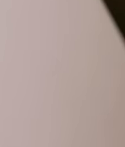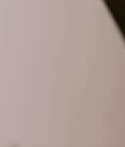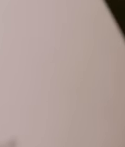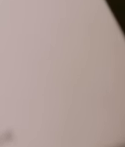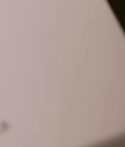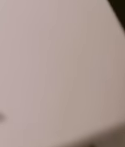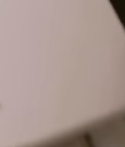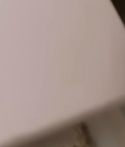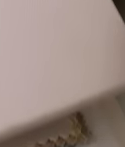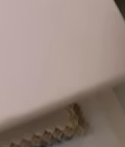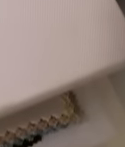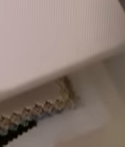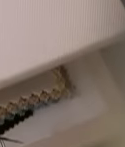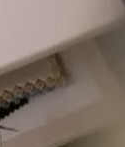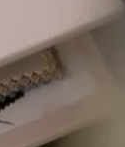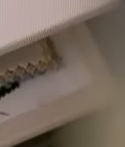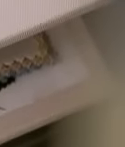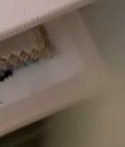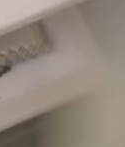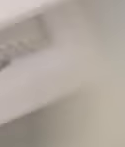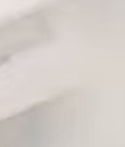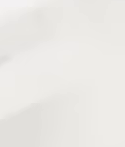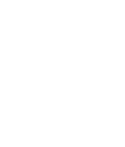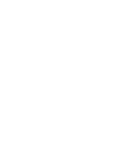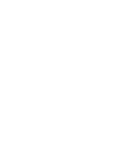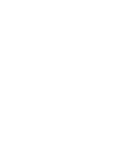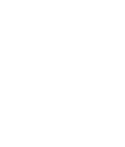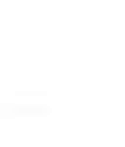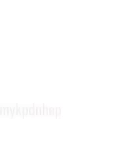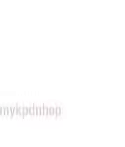Barang baik, barang kita.